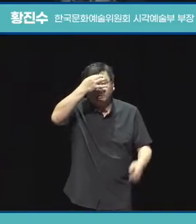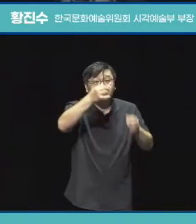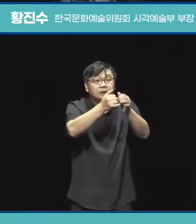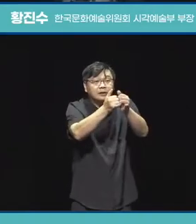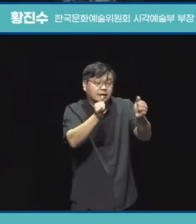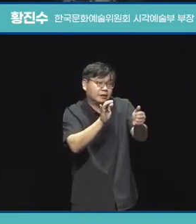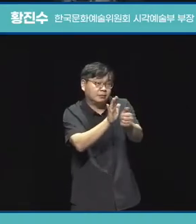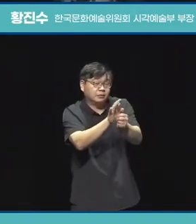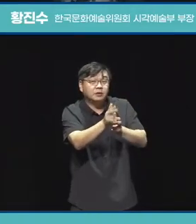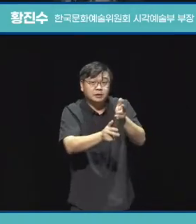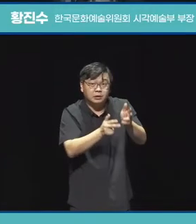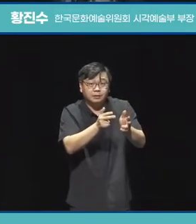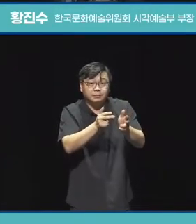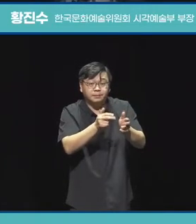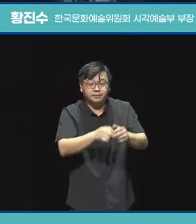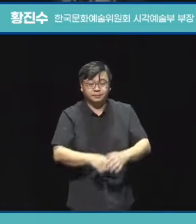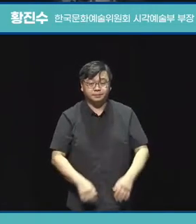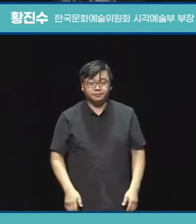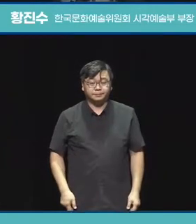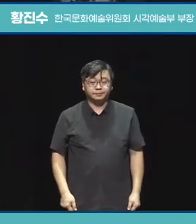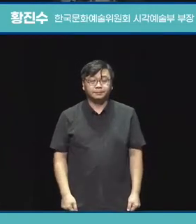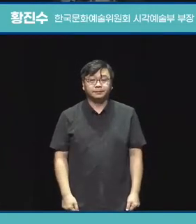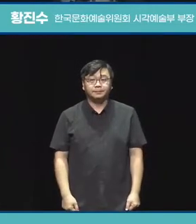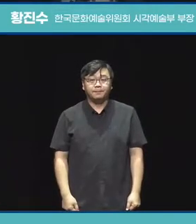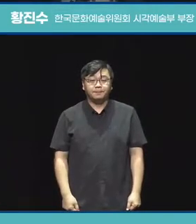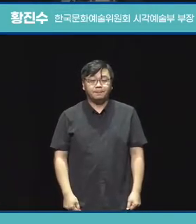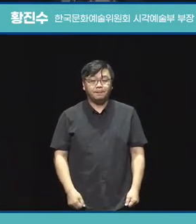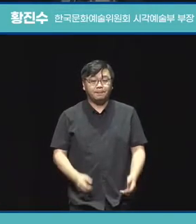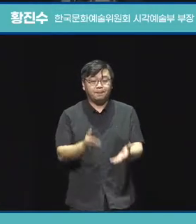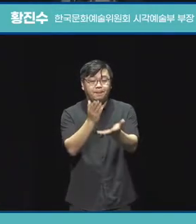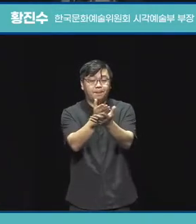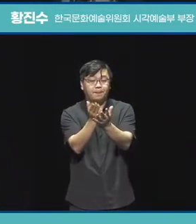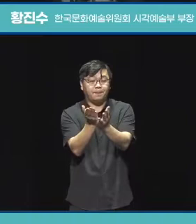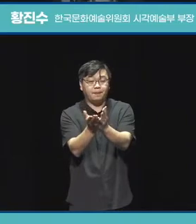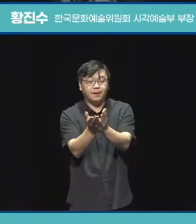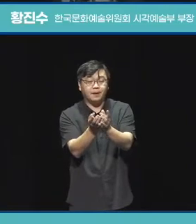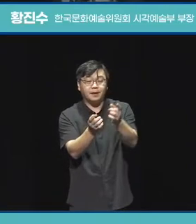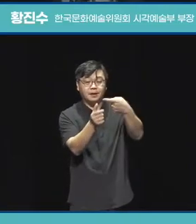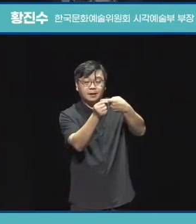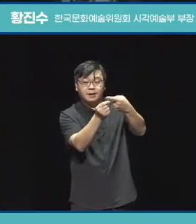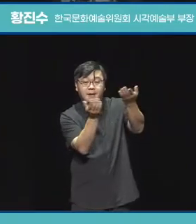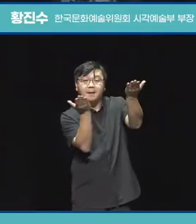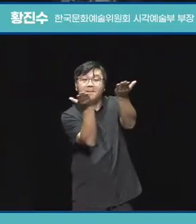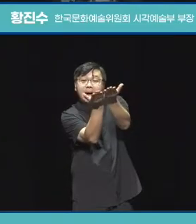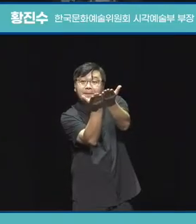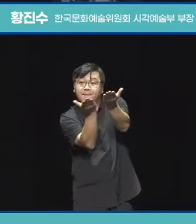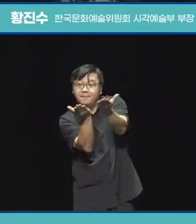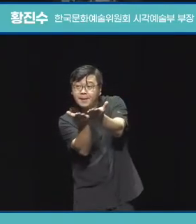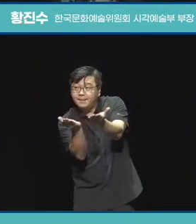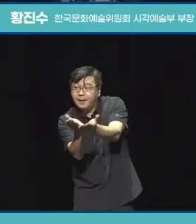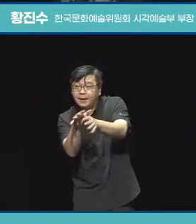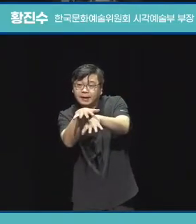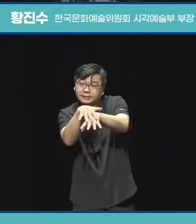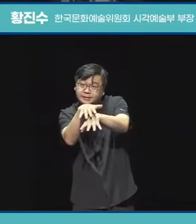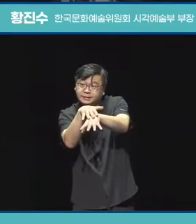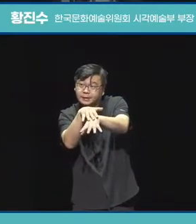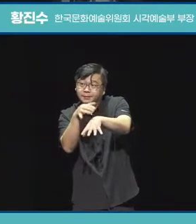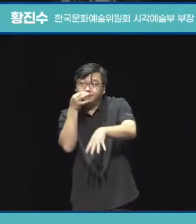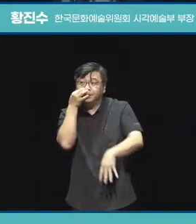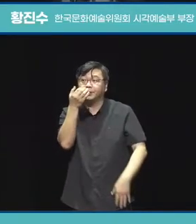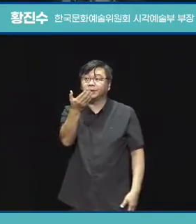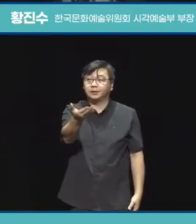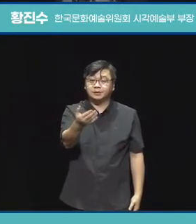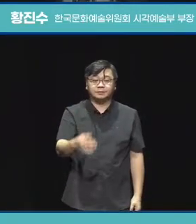대상으로는 사업이고요 저희가 크게 맞춤형 시스템을 한번 만들어 봤습니다 그래서